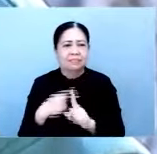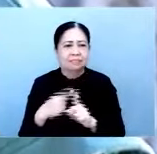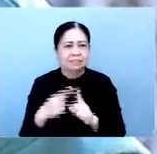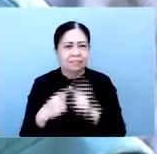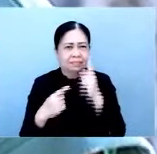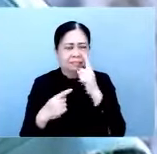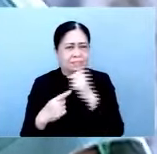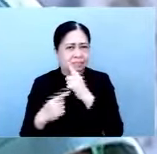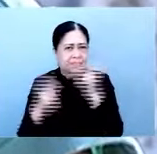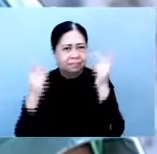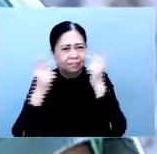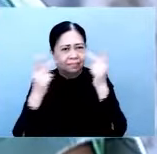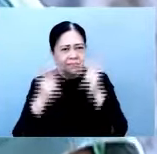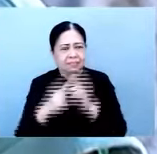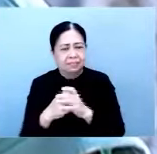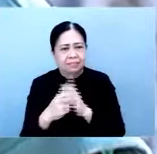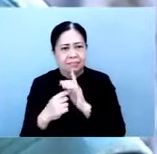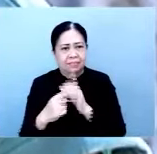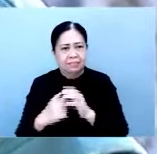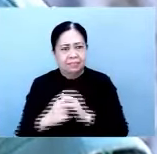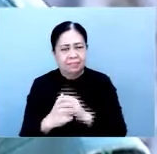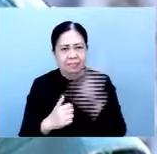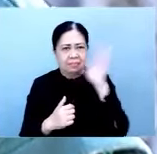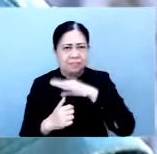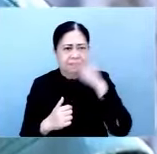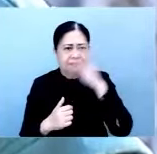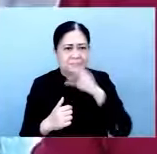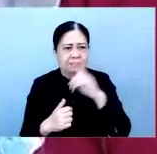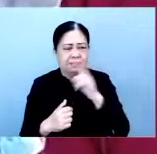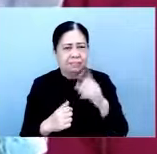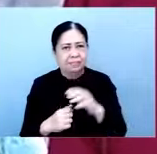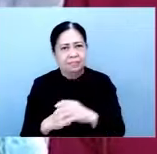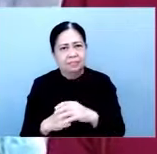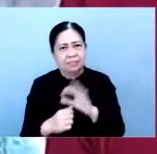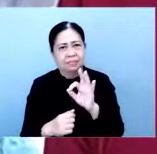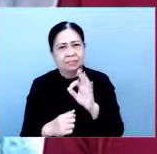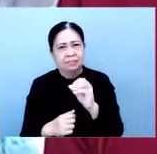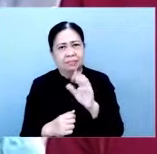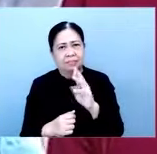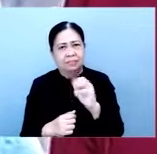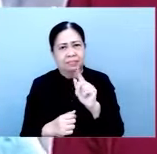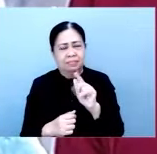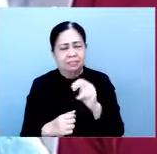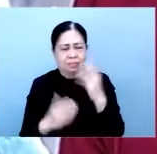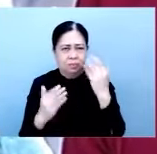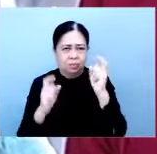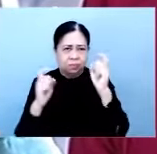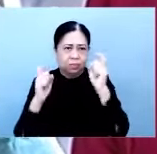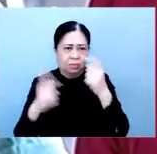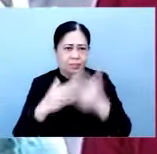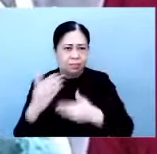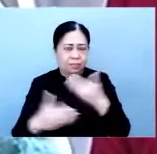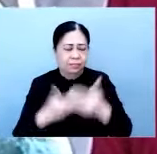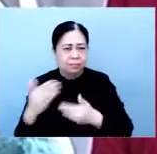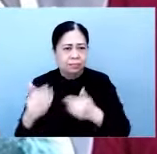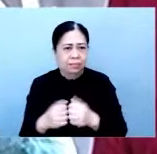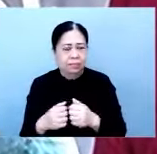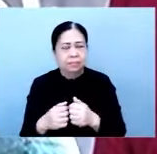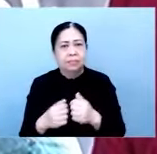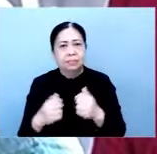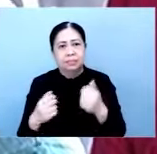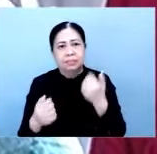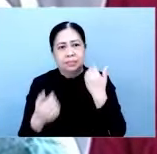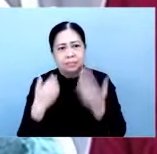mata, ganun din. Ang baho naman sa formalin. Indalian na lang nila pag proseso ng namatay daan sa